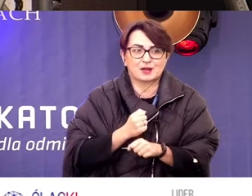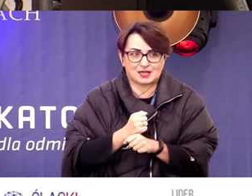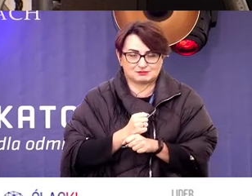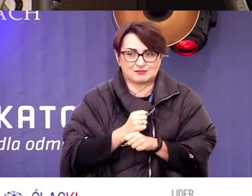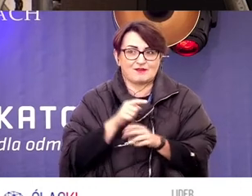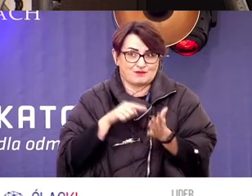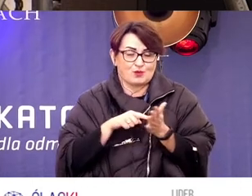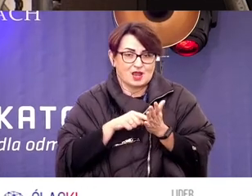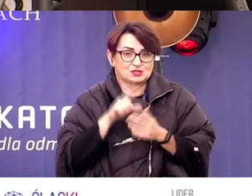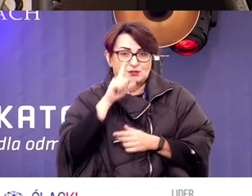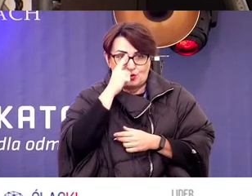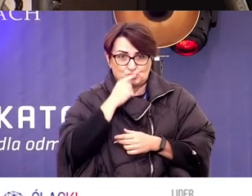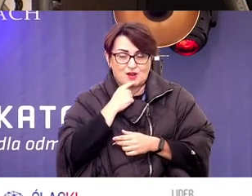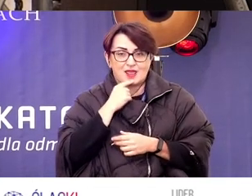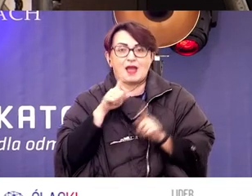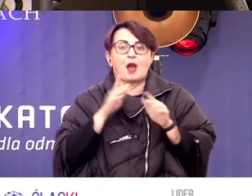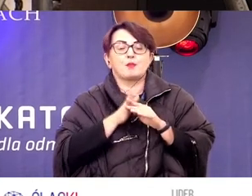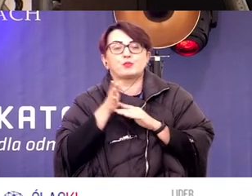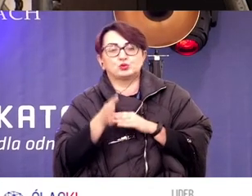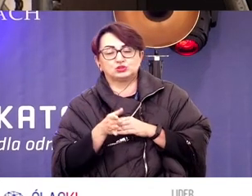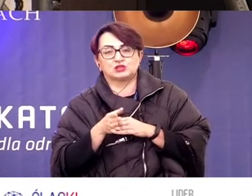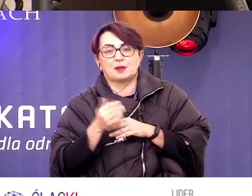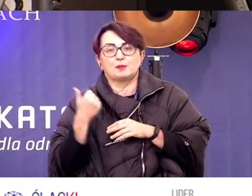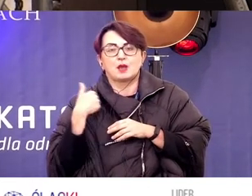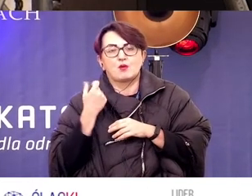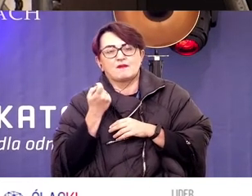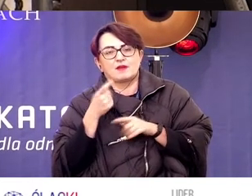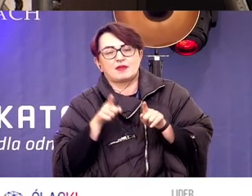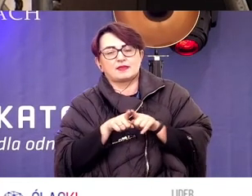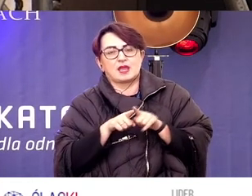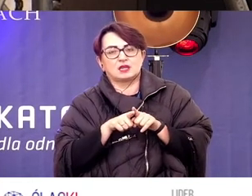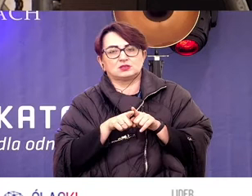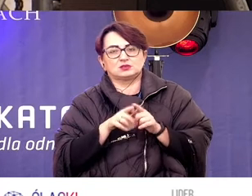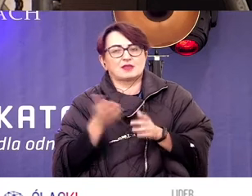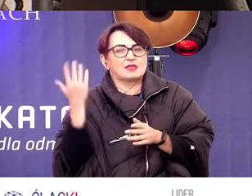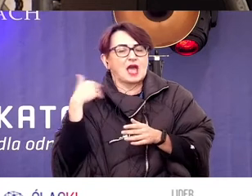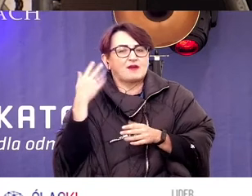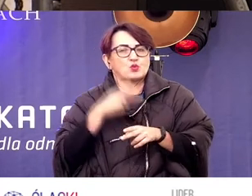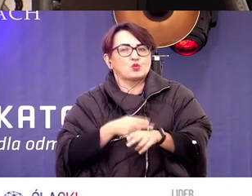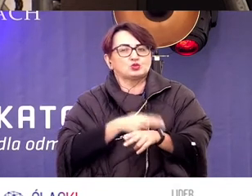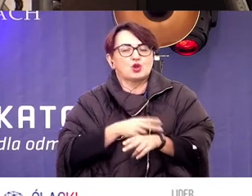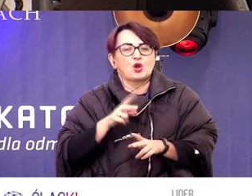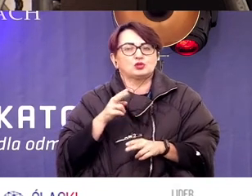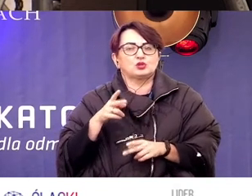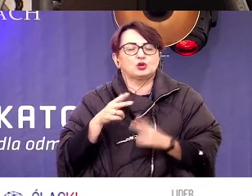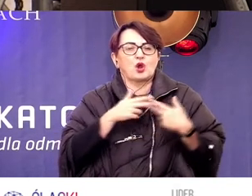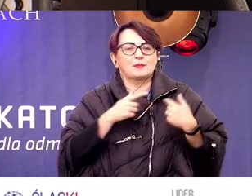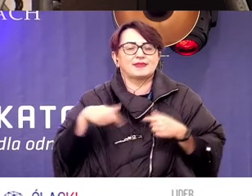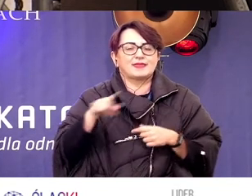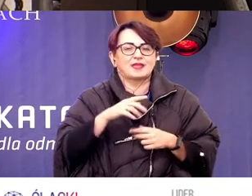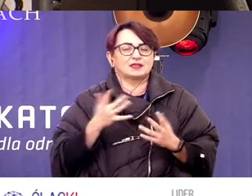tam właśnie w Portugalii. Później byłem przez chwilę w dawnym Urzędzie Komitetu Integracji Europejskiej w